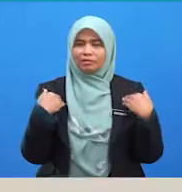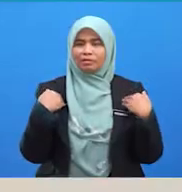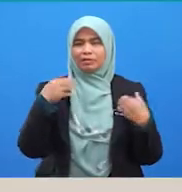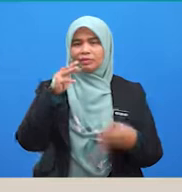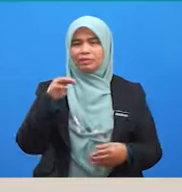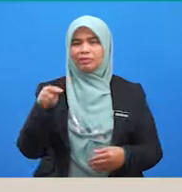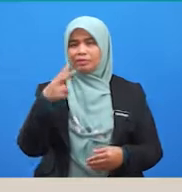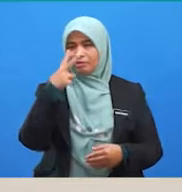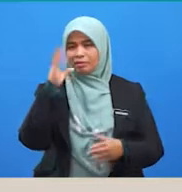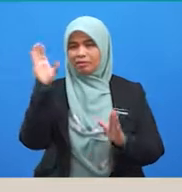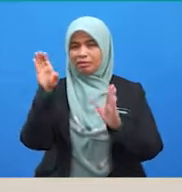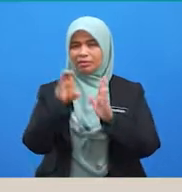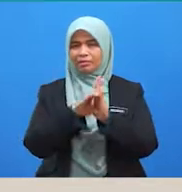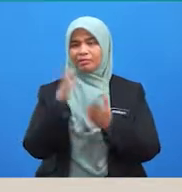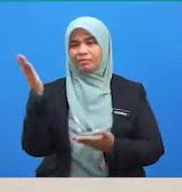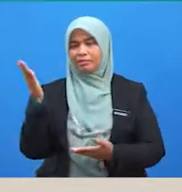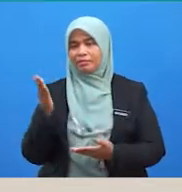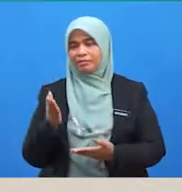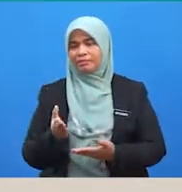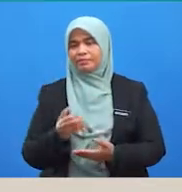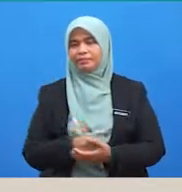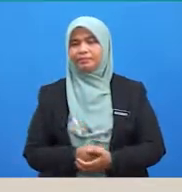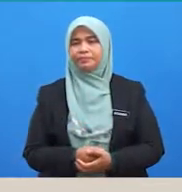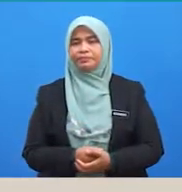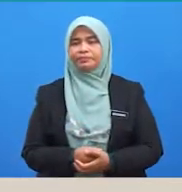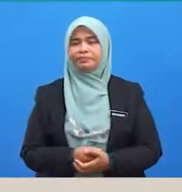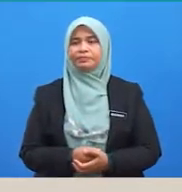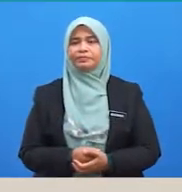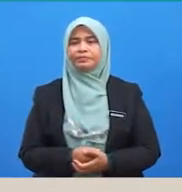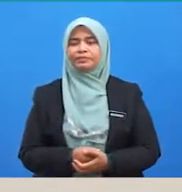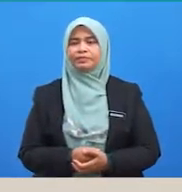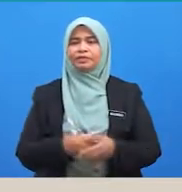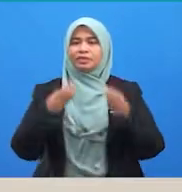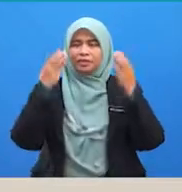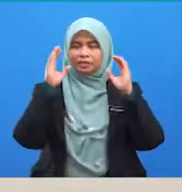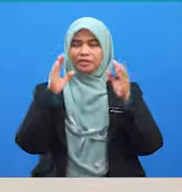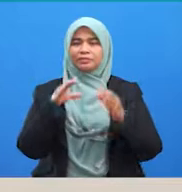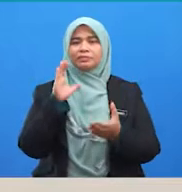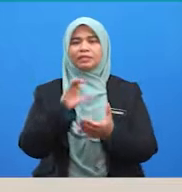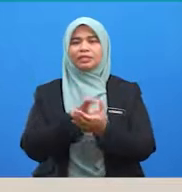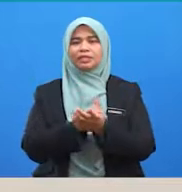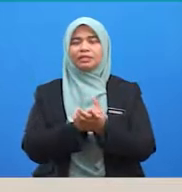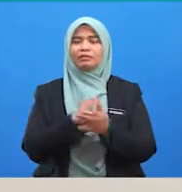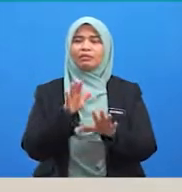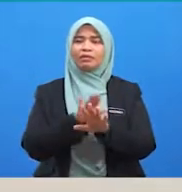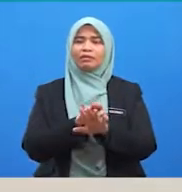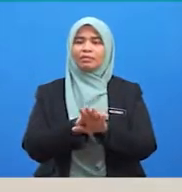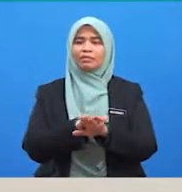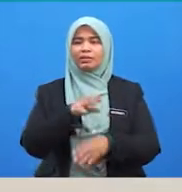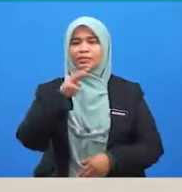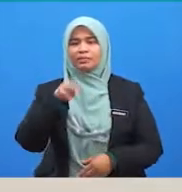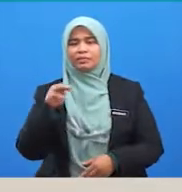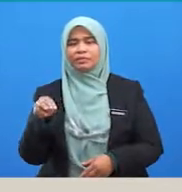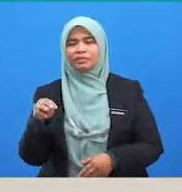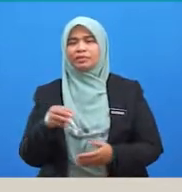terlihat gambar seperti ini? Atau gambar ini? Cikgu percaya ramai dalam kalangan